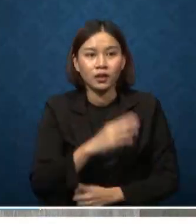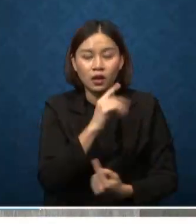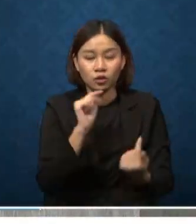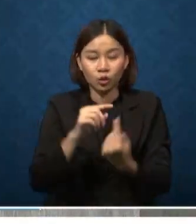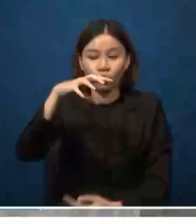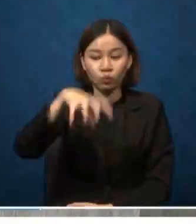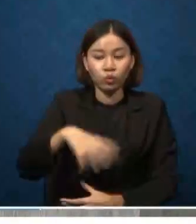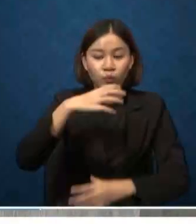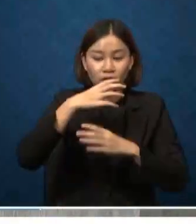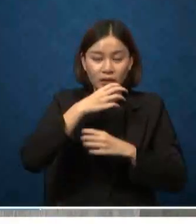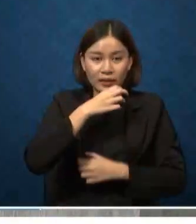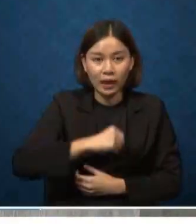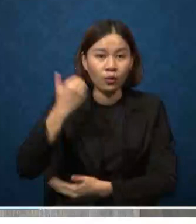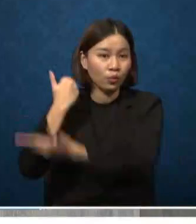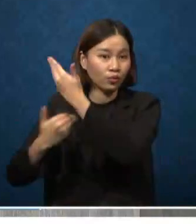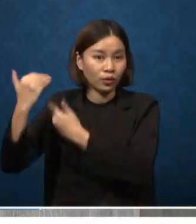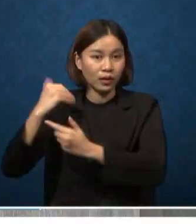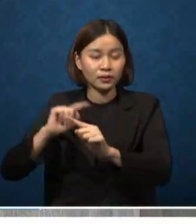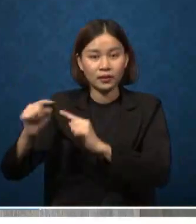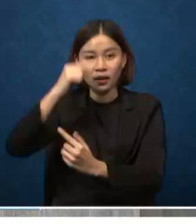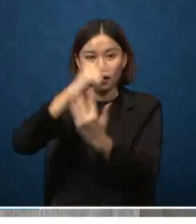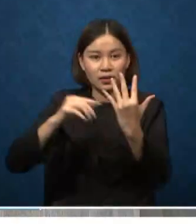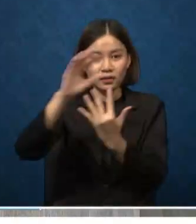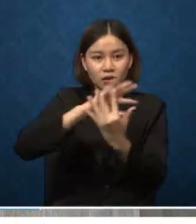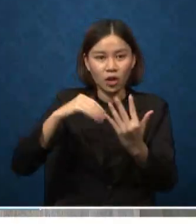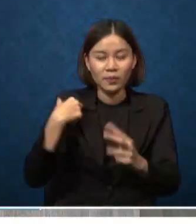โบราณสถานสถานที่นะครับประเทศไทยค้นพบกระดูกไดโนเสาร์แปลว่าอะไรครับเรื่องโบราณวัตถุโบราณสถานมีมาตั้งแต่ไม่รู้กี่แสนปีเพราะฉะนั้นตรงนี้เนี่ยอะไรที่มีอะไรที่ควรสนับสนุนอะไรที่ค้นพบแล้วเราต้องมาเลือกเหมือนกันในทางวัฒนธรรมก็เช่นเดียวกันเราควรจะหยิบยกในพื้นที่ที่มีศักยภาพมีภูมิปัญญาที่ชัดเจนหรือมีต้นทุนทางวัฒนธรรมของแต่ละพื้นที่ผมยกตัวอย่างครับผมอยู่ที่จังหวัดสุรินทร์ผมเกิดที่นั่นผมมีภูมิลำเนาที่นั่นนะครับผมเห็นว่ามันมีหลายเรื่องครับที่มันโดดเด่นมากที่คนทั้งโลกยังทึ่งยังตะลึงแต่เราไม่ได้หยิบยกมาเพราะเราพูดถึงการรักษาการพัฒนาให้ยั่งยืนช้างแสนรู้ครับเรื่องการมีช้างนี่มันเป็นเรื่องธรรมดาแต่การมีวัฒนธรรมที่อยู่กับช้างได้แล้วสอนช้างได้เนี่ย